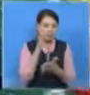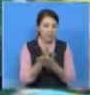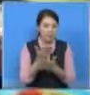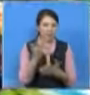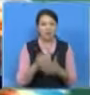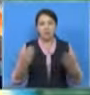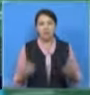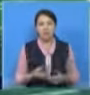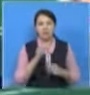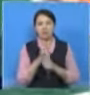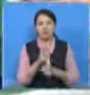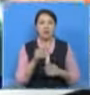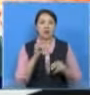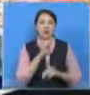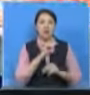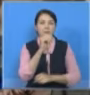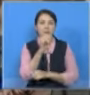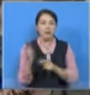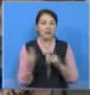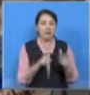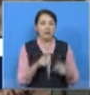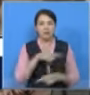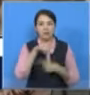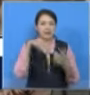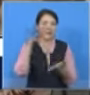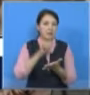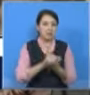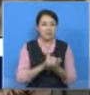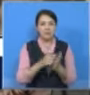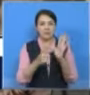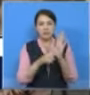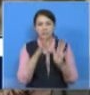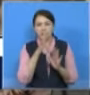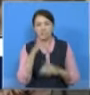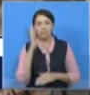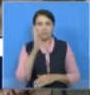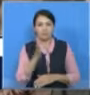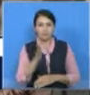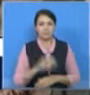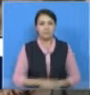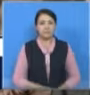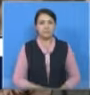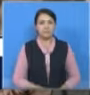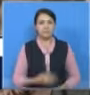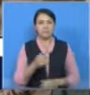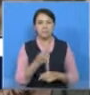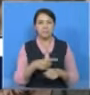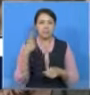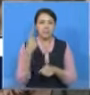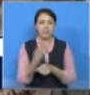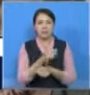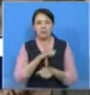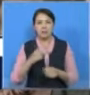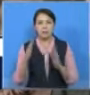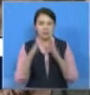орталық тұрғындар үшін тапсырыспен қызмет көрсетуге даяр. Кәсіппен айналысып отырғаныма 7 жыл болады. Ең бірінші мен